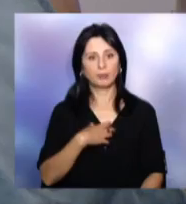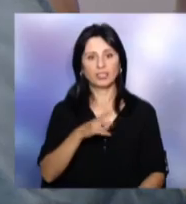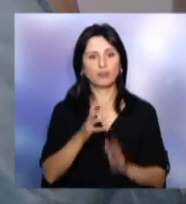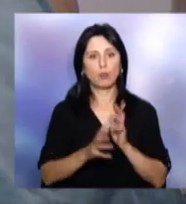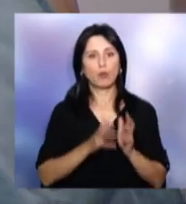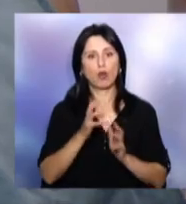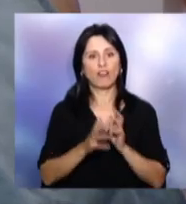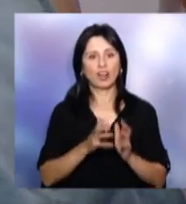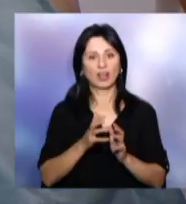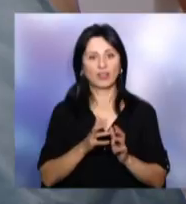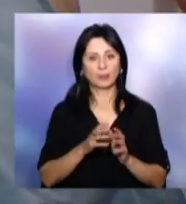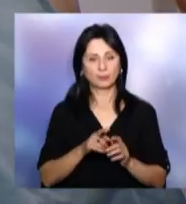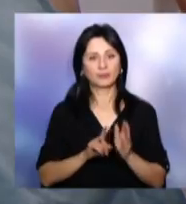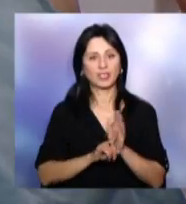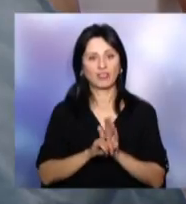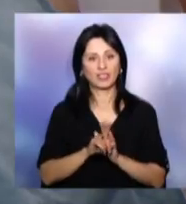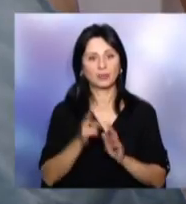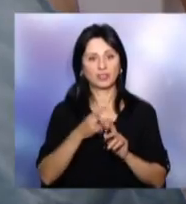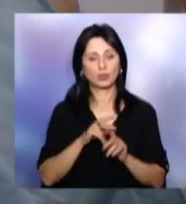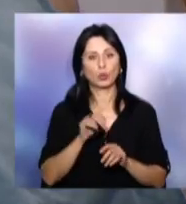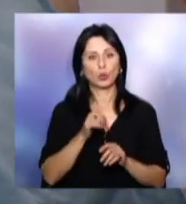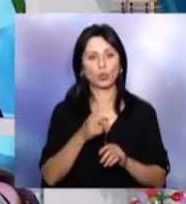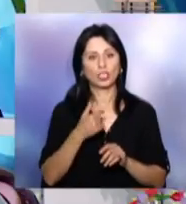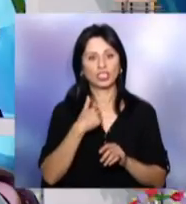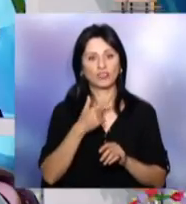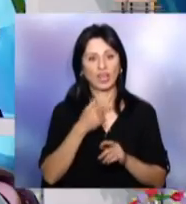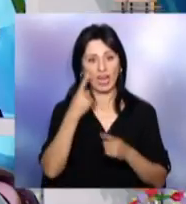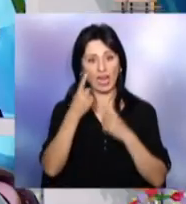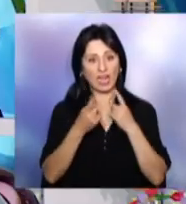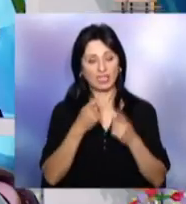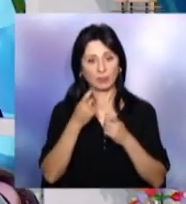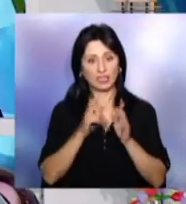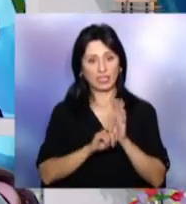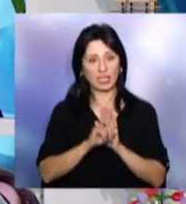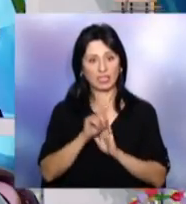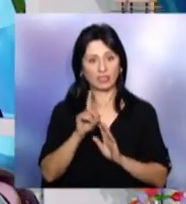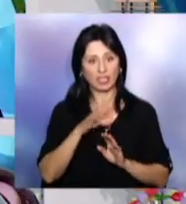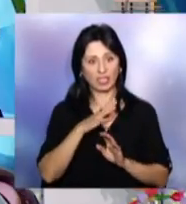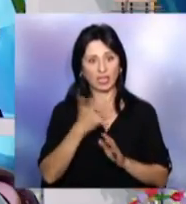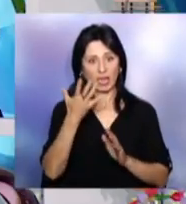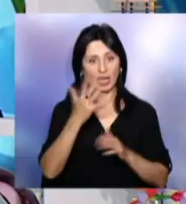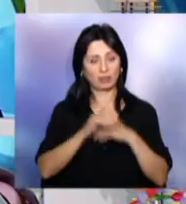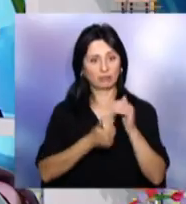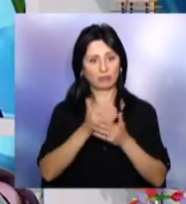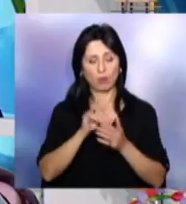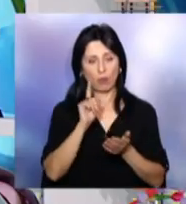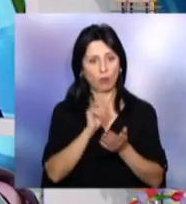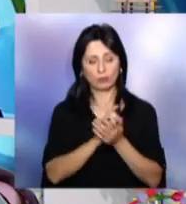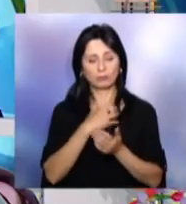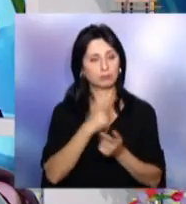მოვლა. მოკლედ დავიწყოთ იმით, რომ როგორც ჩვენს გადაცემის დასაწყისში იყო, ხელის ჰიგიენის ჩატარება